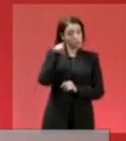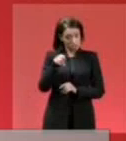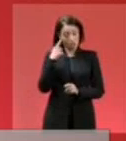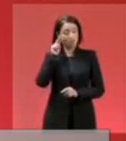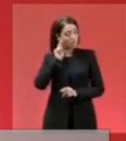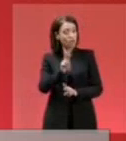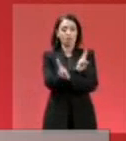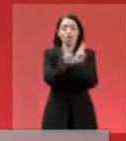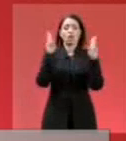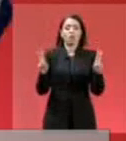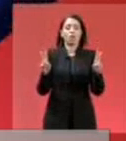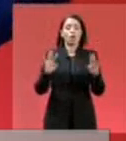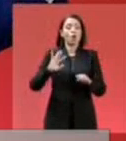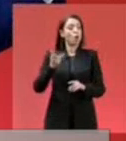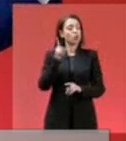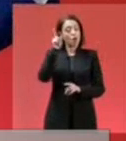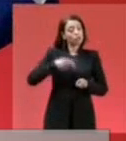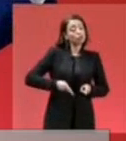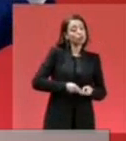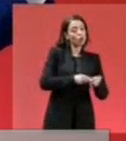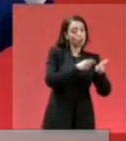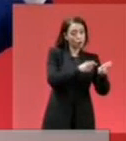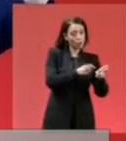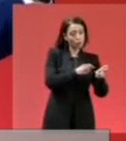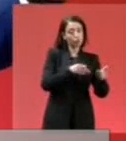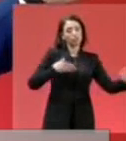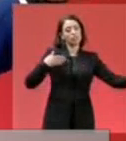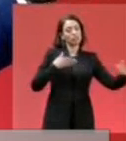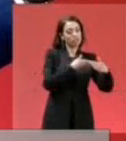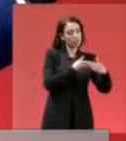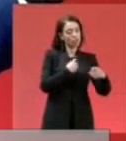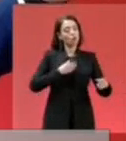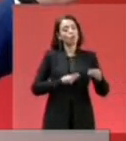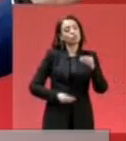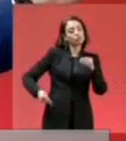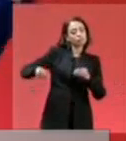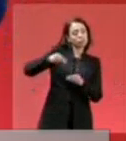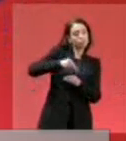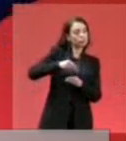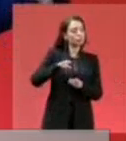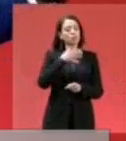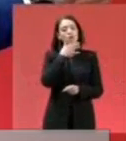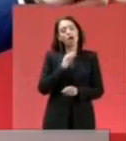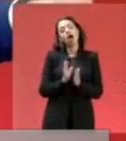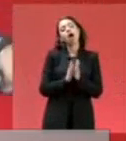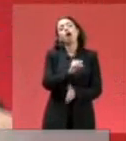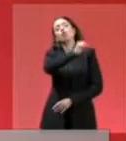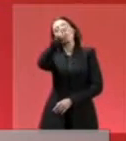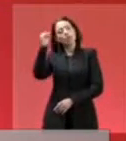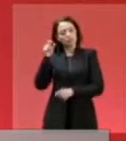σαφές ότι ο ένας δρόμος, ο σταυροδρόμι, είναι ο δρόμος της παλινόρθωσης, της δεξιάς και της ακροδεξιάς